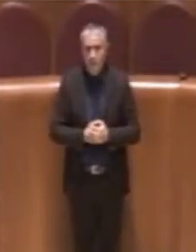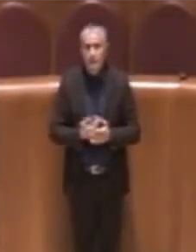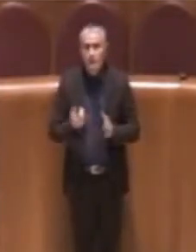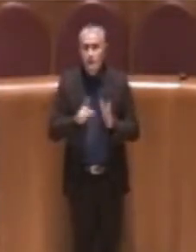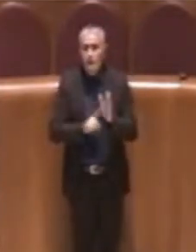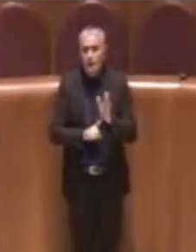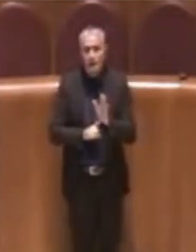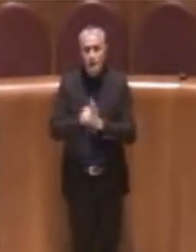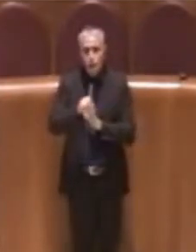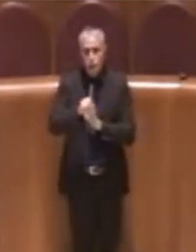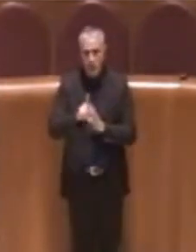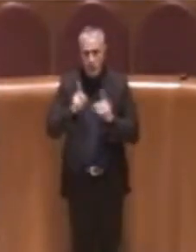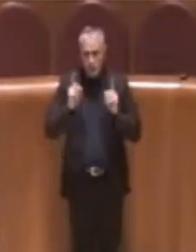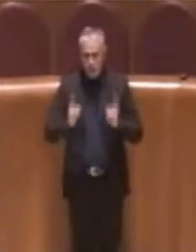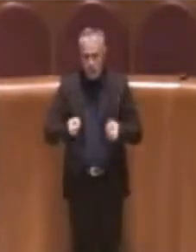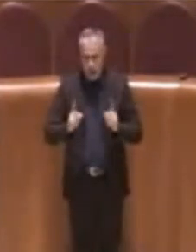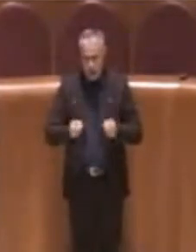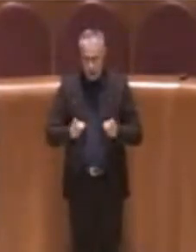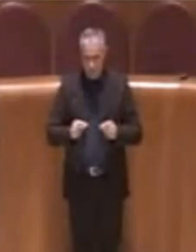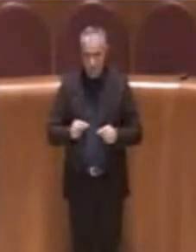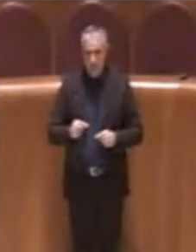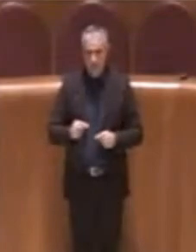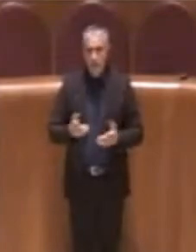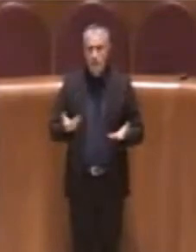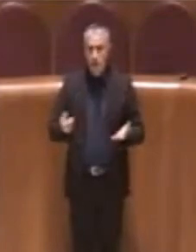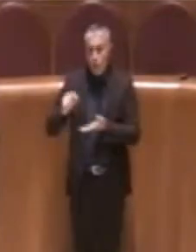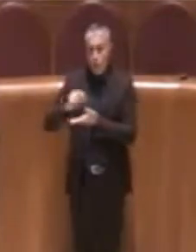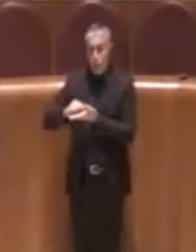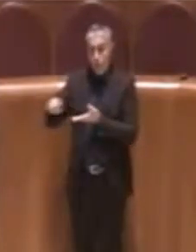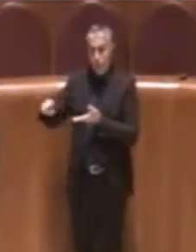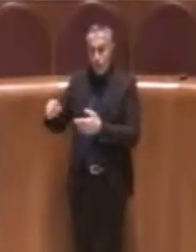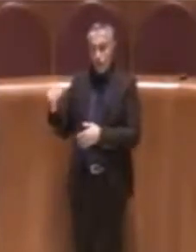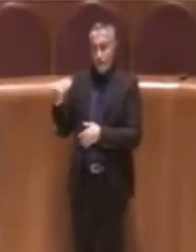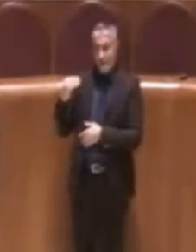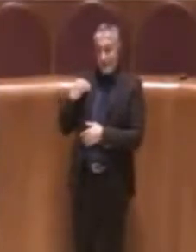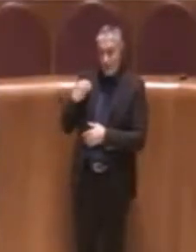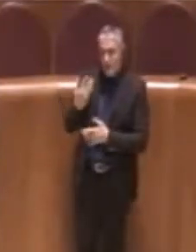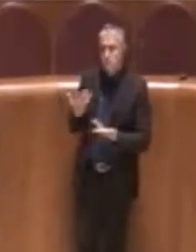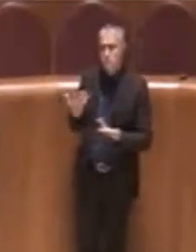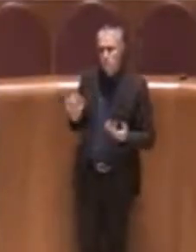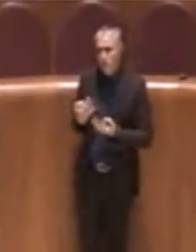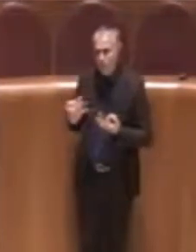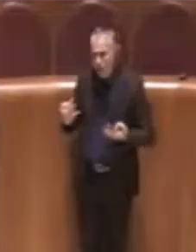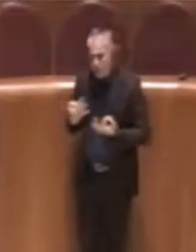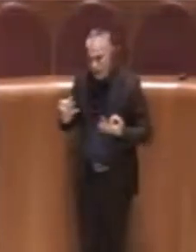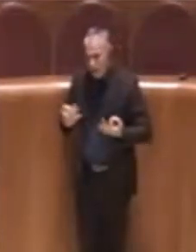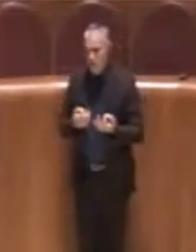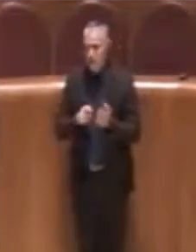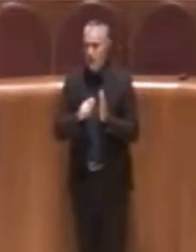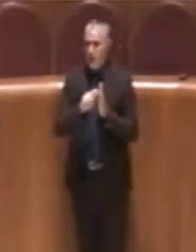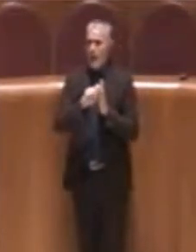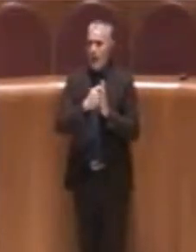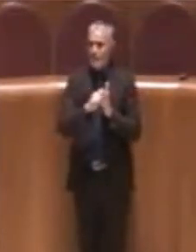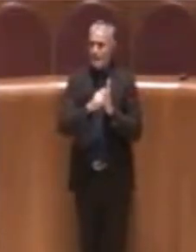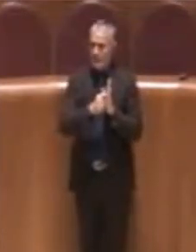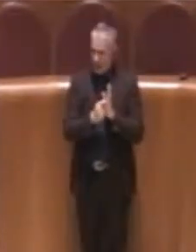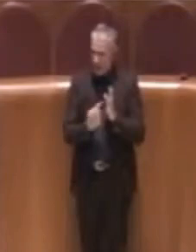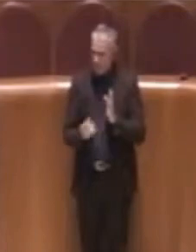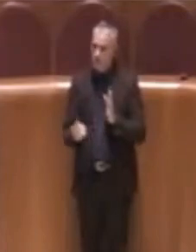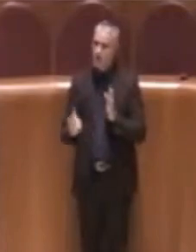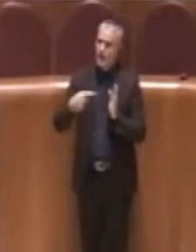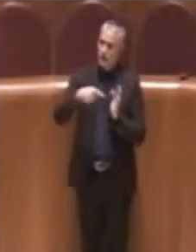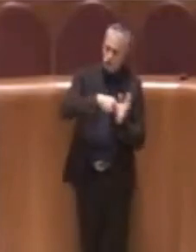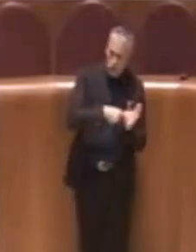di fronte alla richiesta degli uffici, noi diciamo va bene, vediamo gli emendamenti in commissione e torniamo